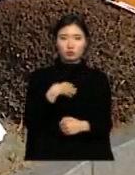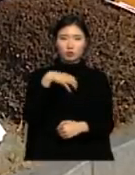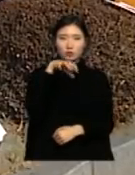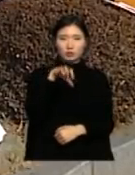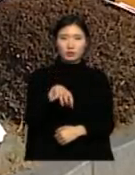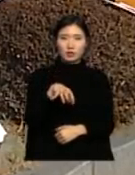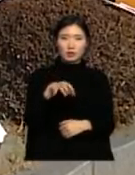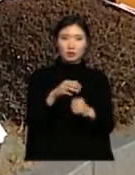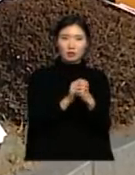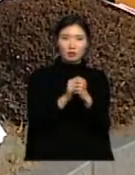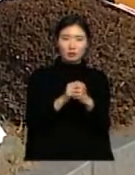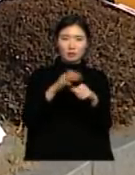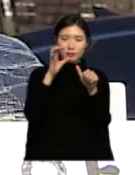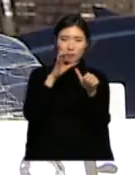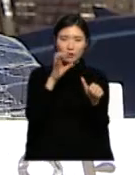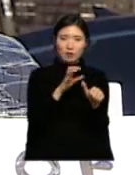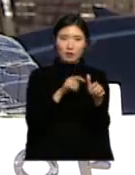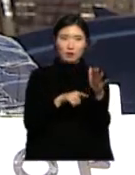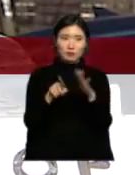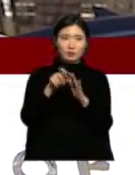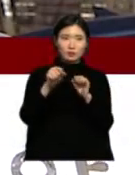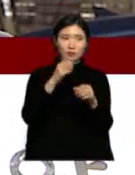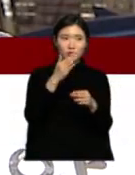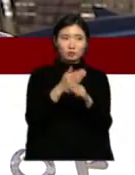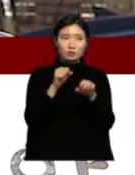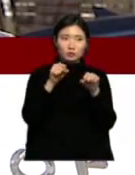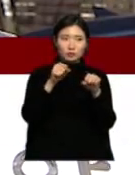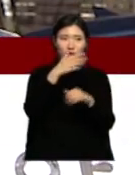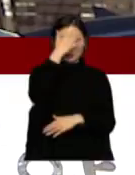규탄에 앞장섰습니다. 청소년을 잘하는